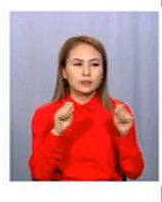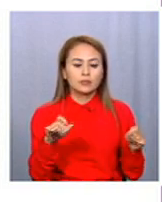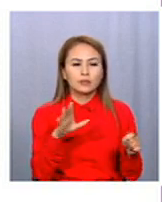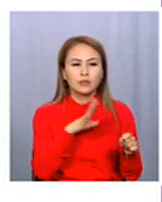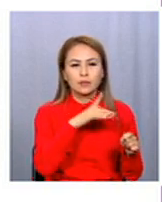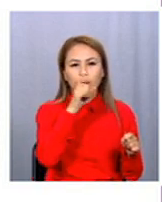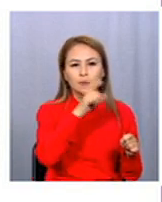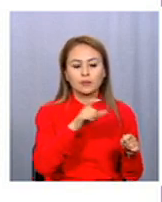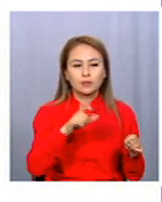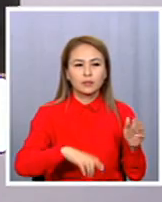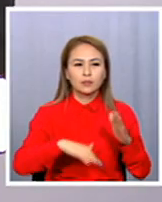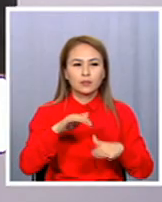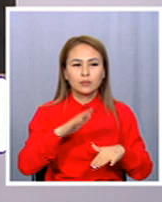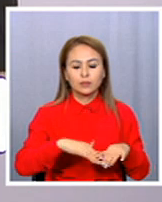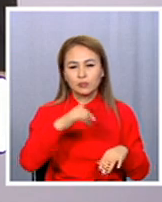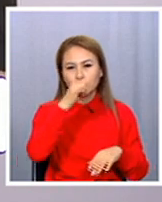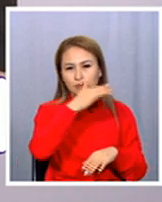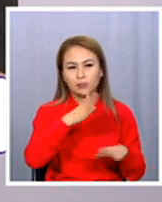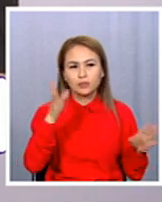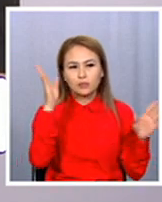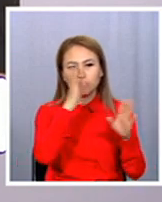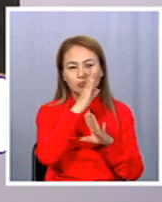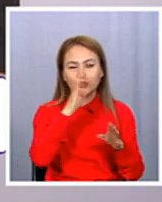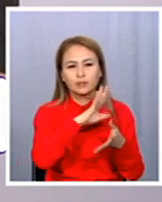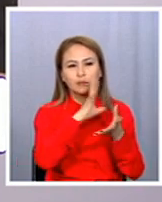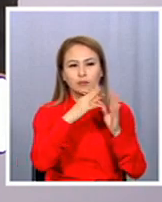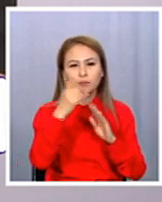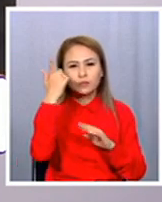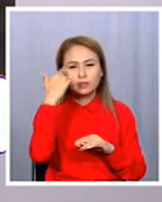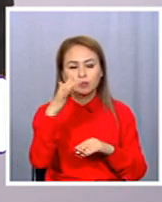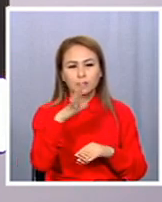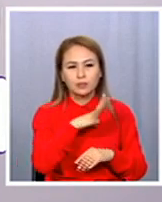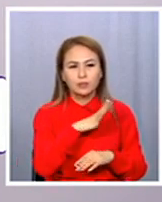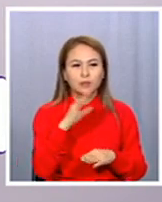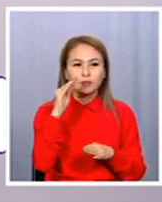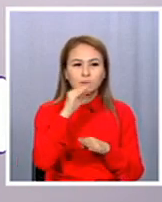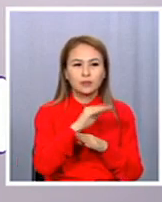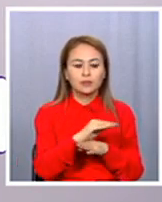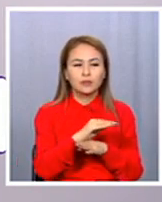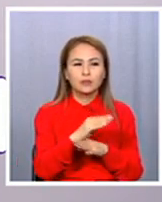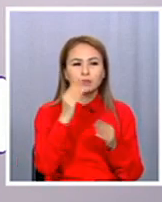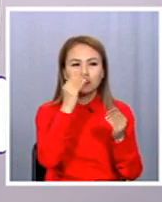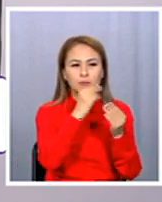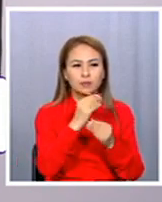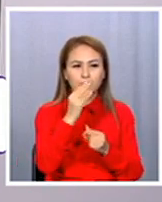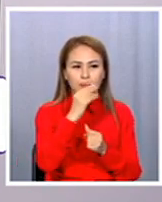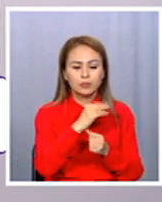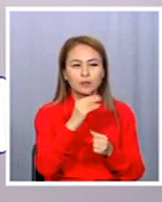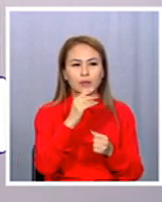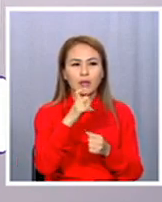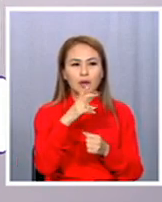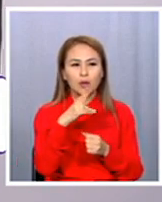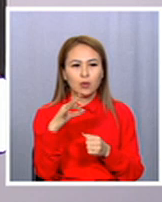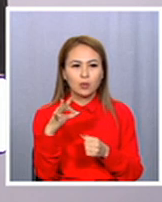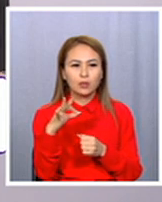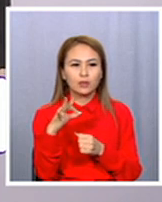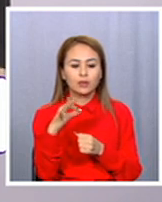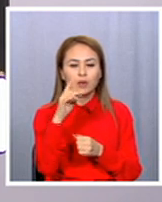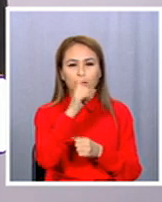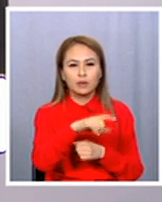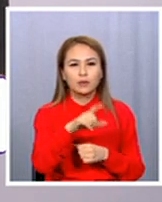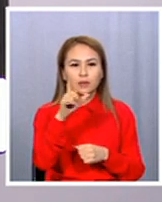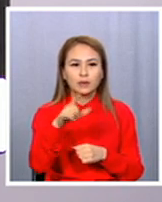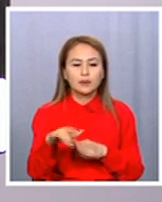адамның қолы тимеген табиғи кешен екенін білдіңіздер. Және жасанды экожүйелер, яғни